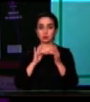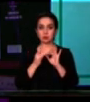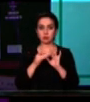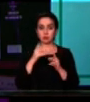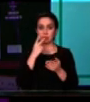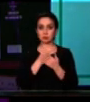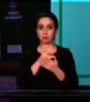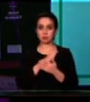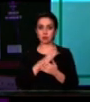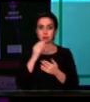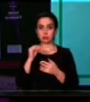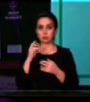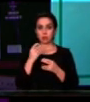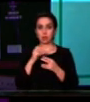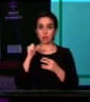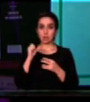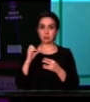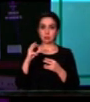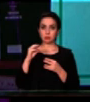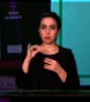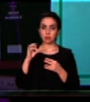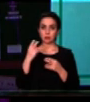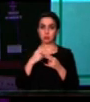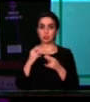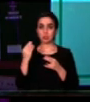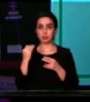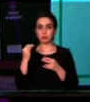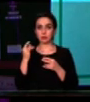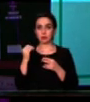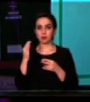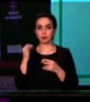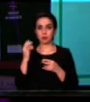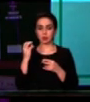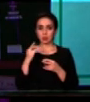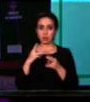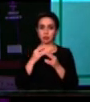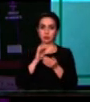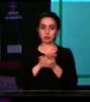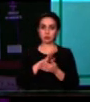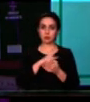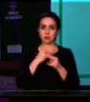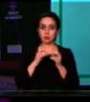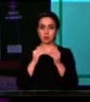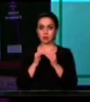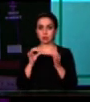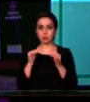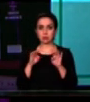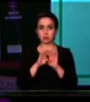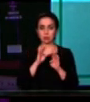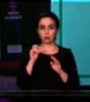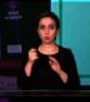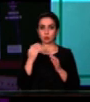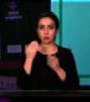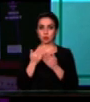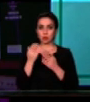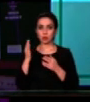рассмотрели понятие симметричного и асимметричного шифрования, также познакомились с алгоритмом создания открытого и закрытого ключа